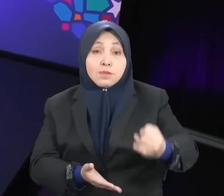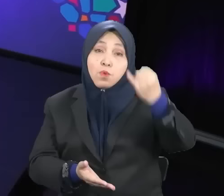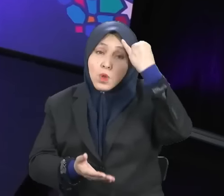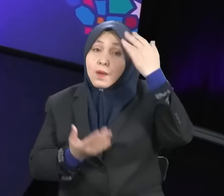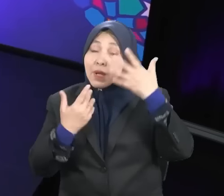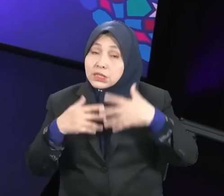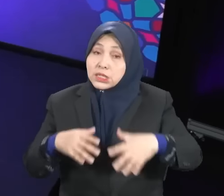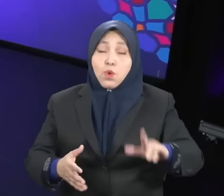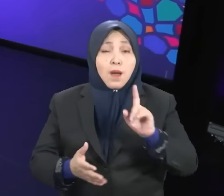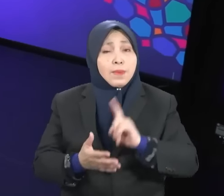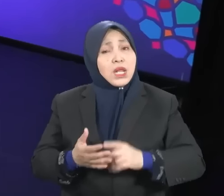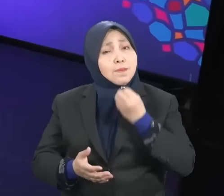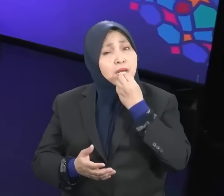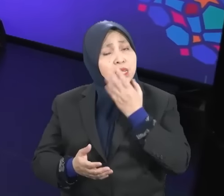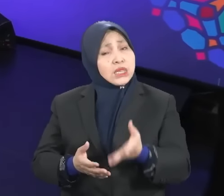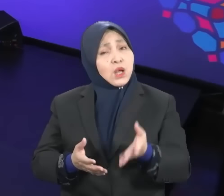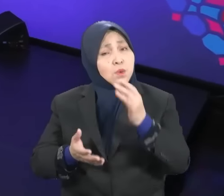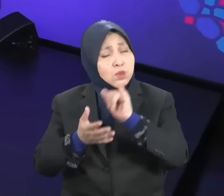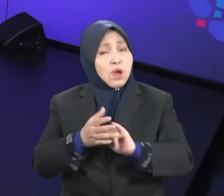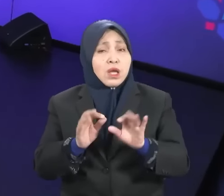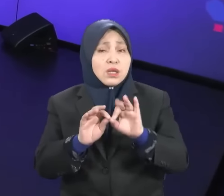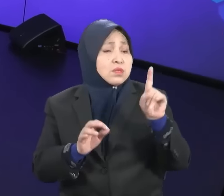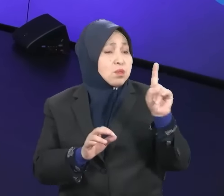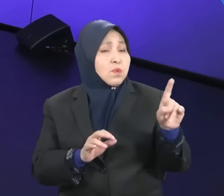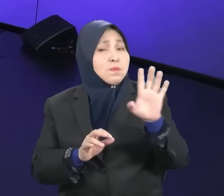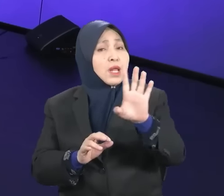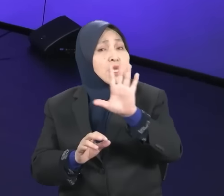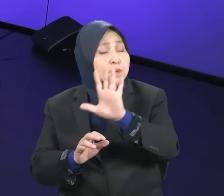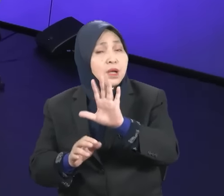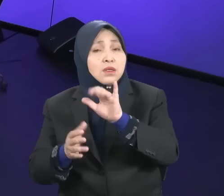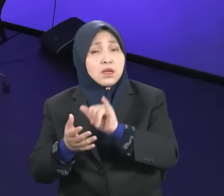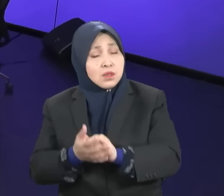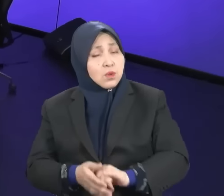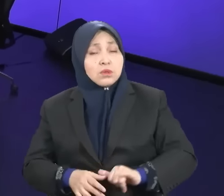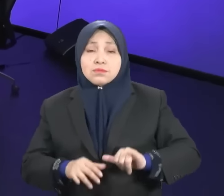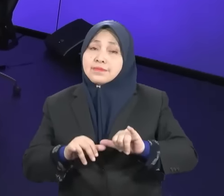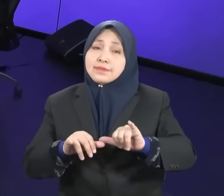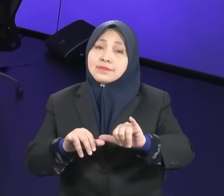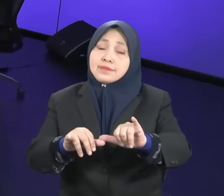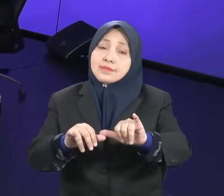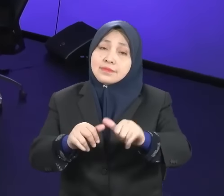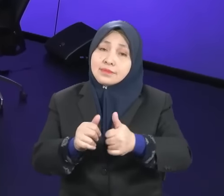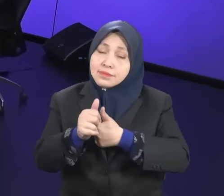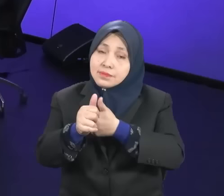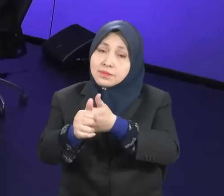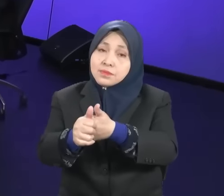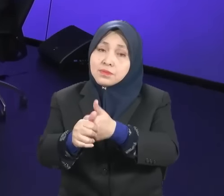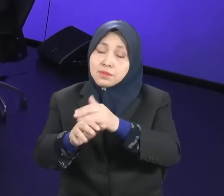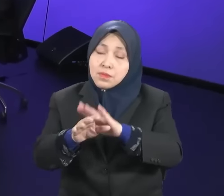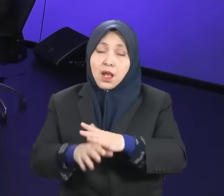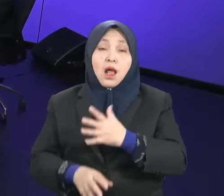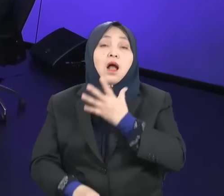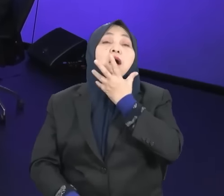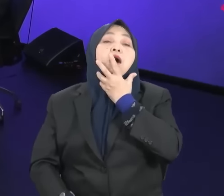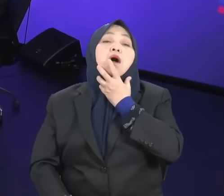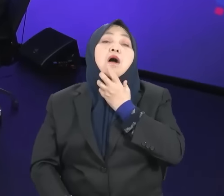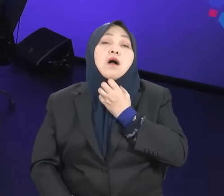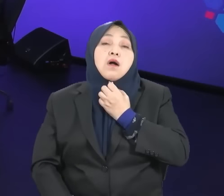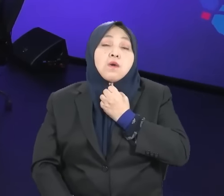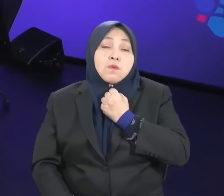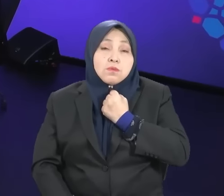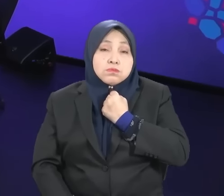Apa yang dinyatakan pada ayat 145 yaitu mereka itu masih lagi mengikut kepada hawa nafsu ya masih lagi